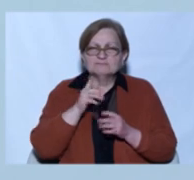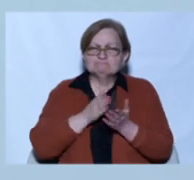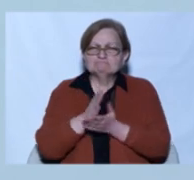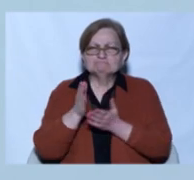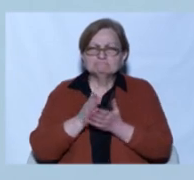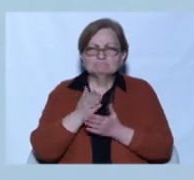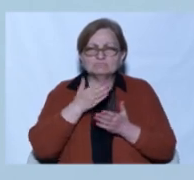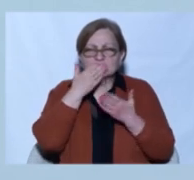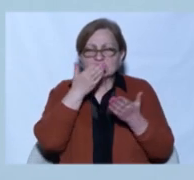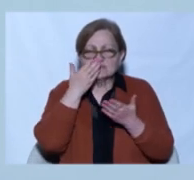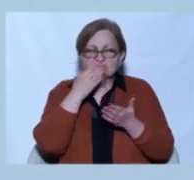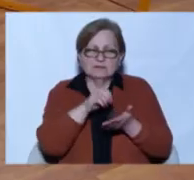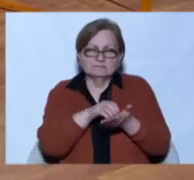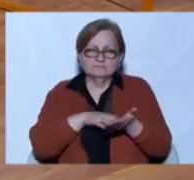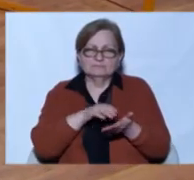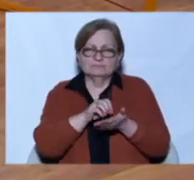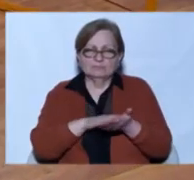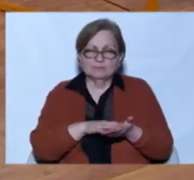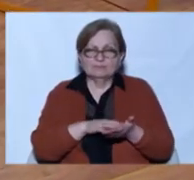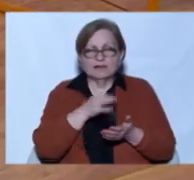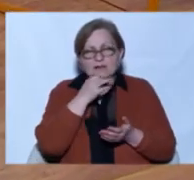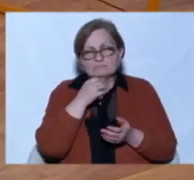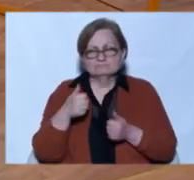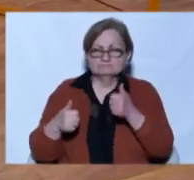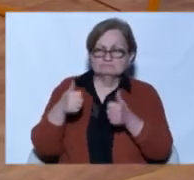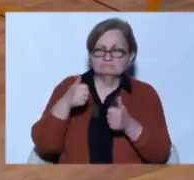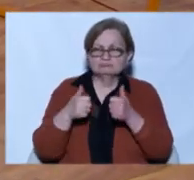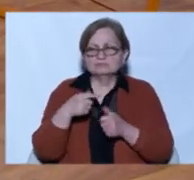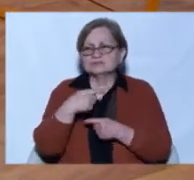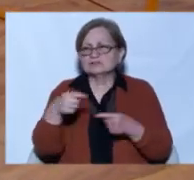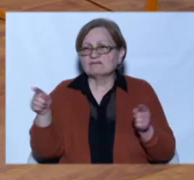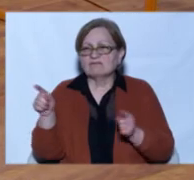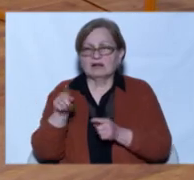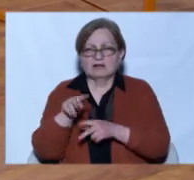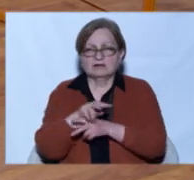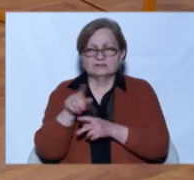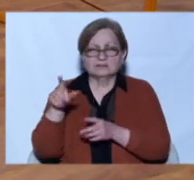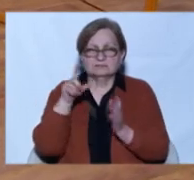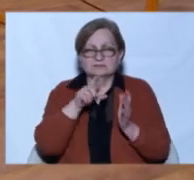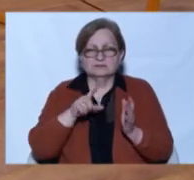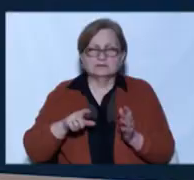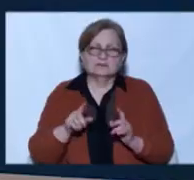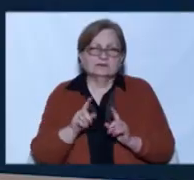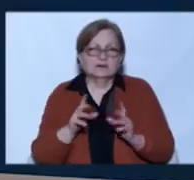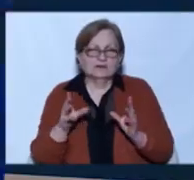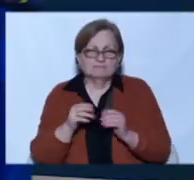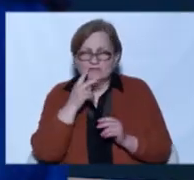კითხვა ჩანიშვნებით. პარალელს გავავლებთ სხვა ლიტერატურულ ტექსტებთან და მულტფილმთან.